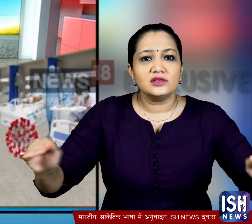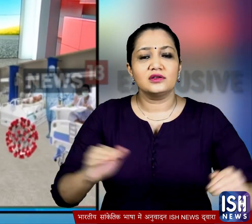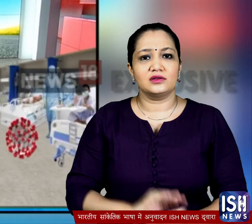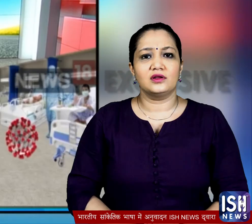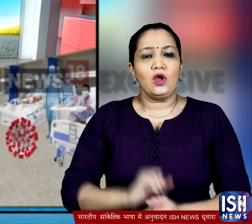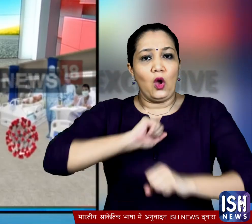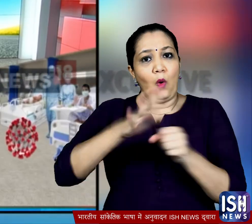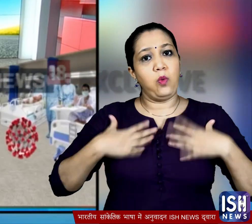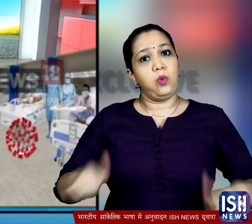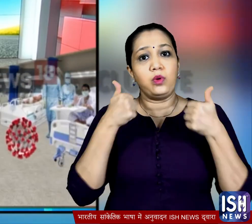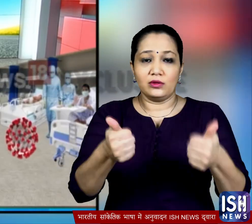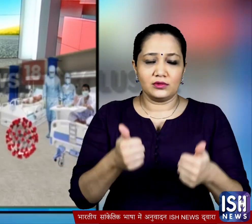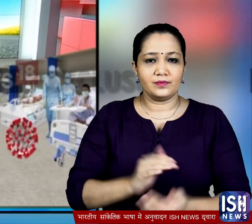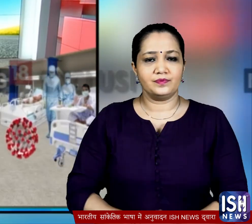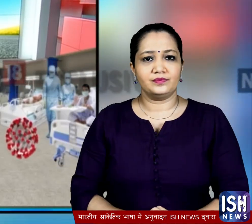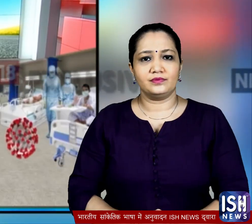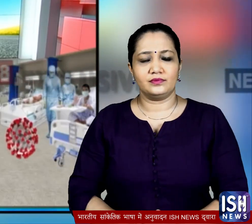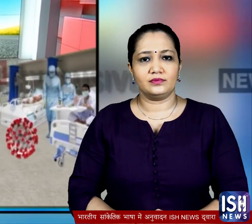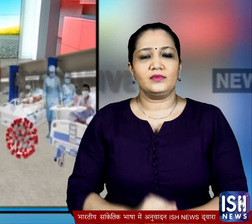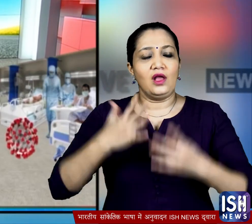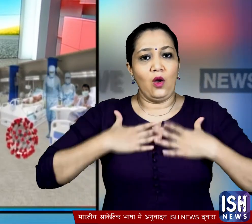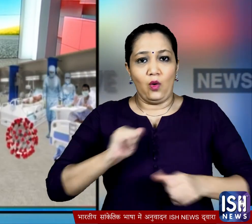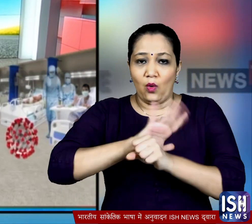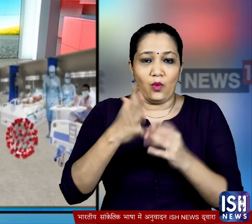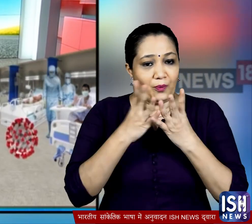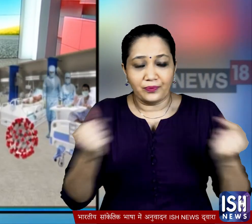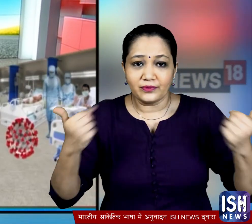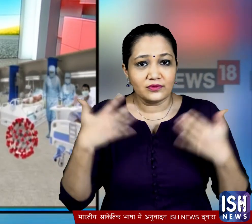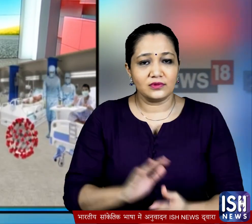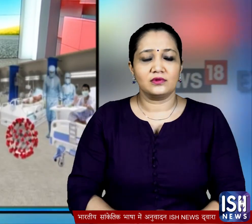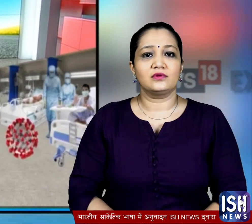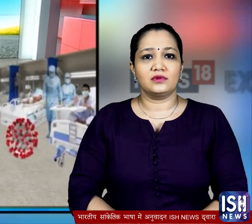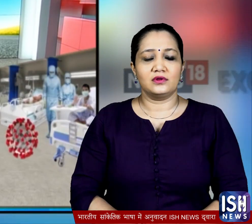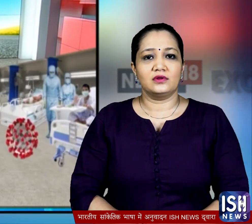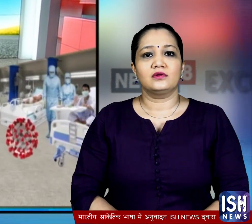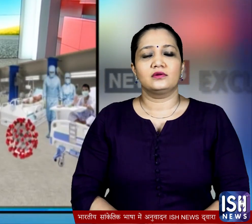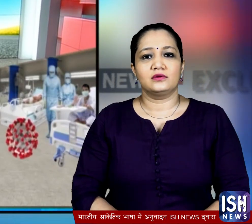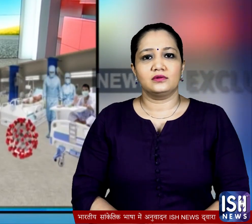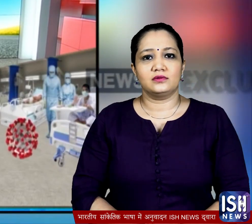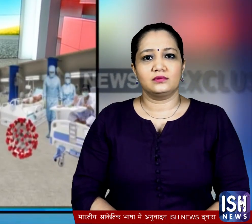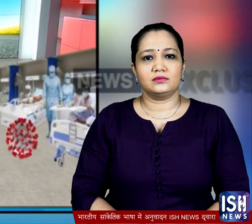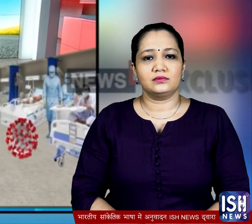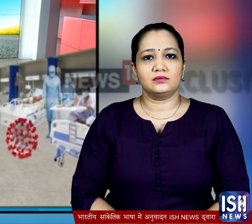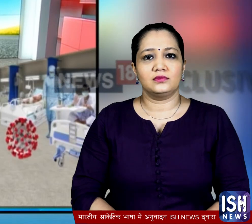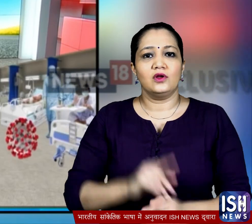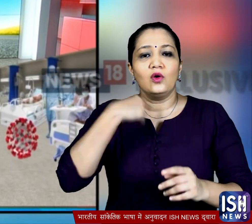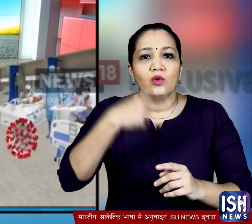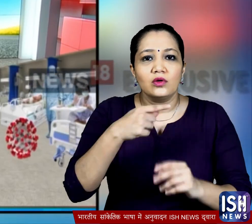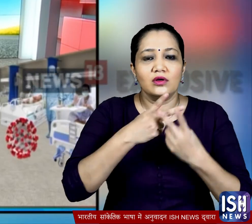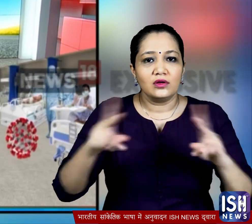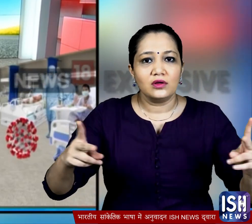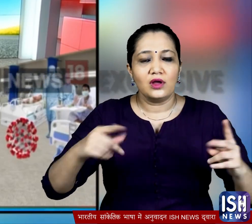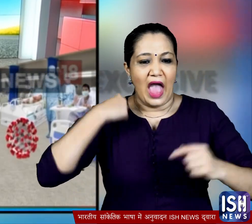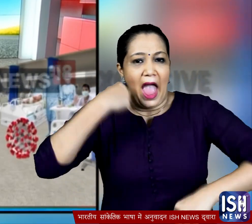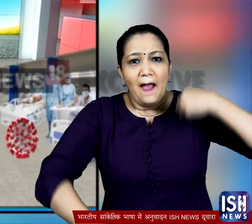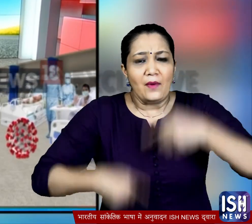बच्चों को हो रही है जो कोरोना से ठीक हो चुके हैं। बताया गया कि कोरोना से ठीक होने के बाद जिन बच्चों के शरीर में बेहिसाब एंटीबॉडी बनी, उससे उन बच्चों